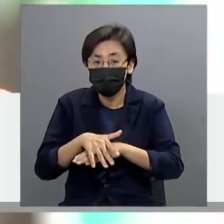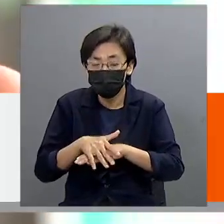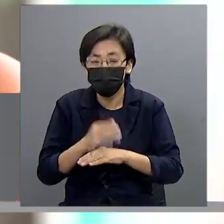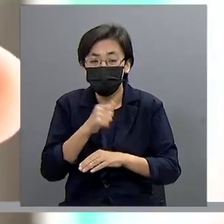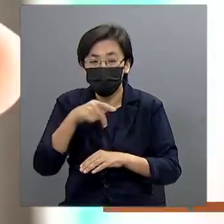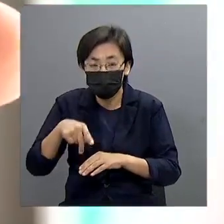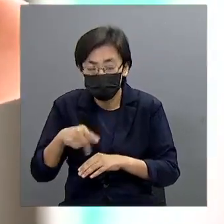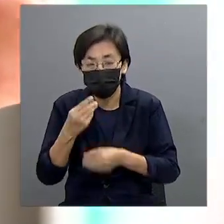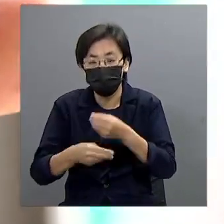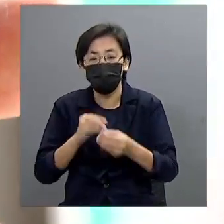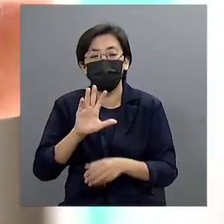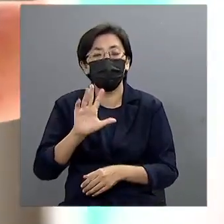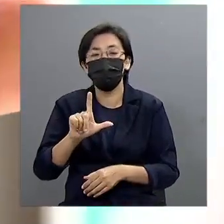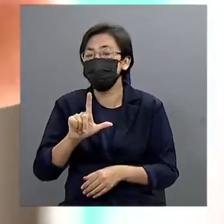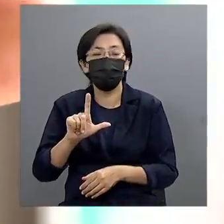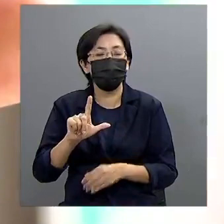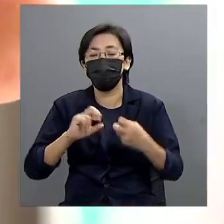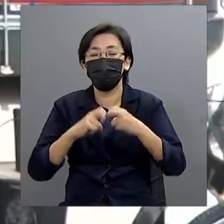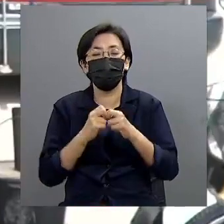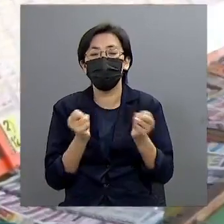ใบผู้ค้าบอกยังไม่กระทบหรอคะ